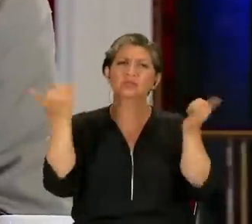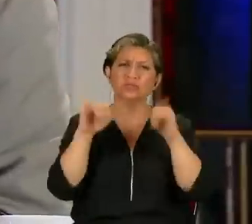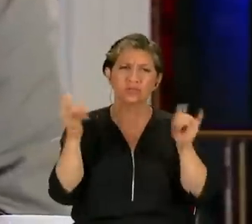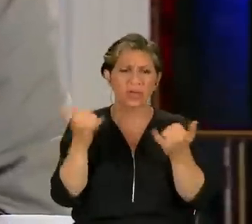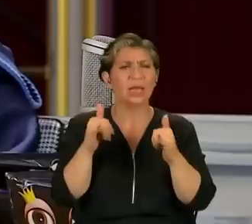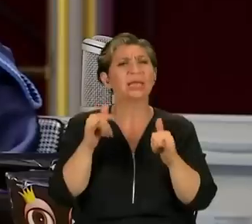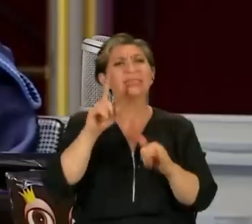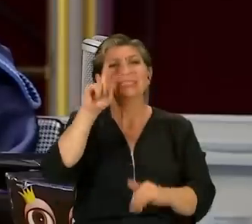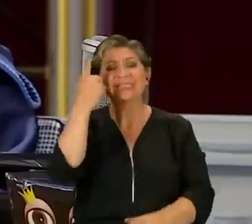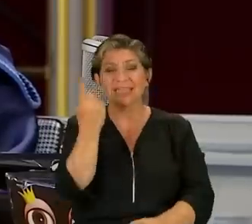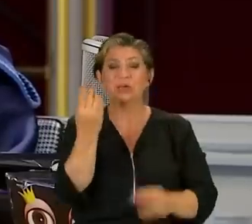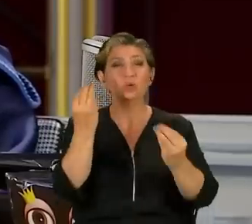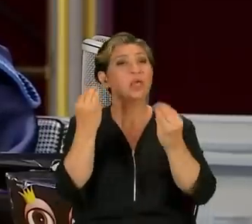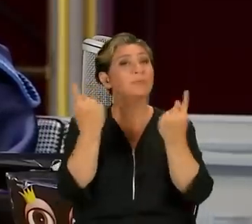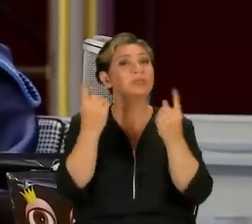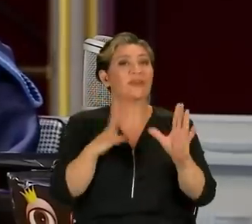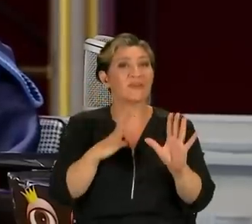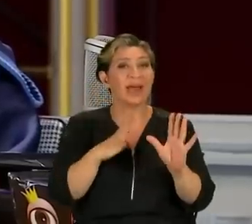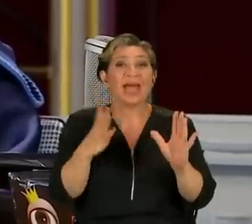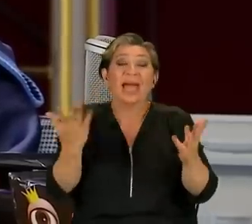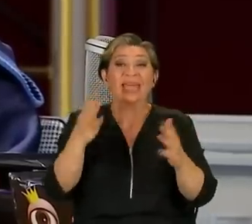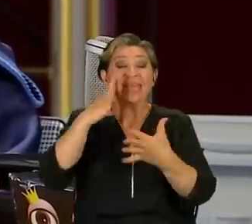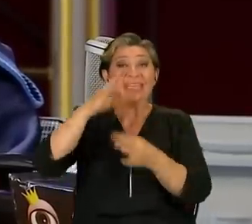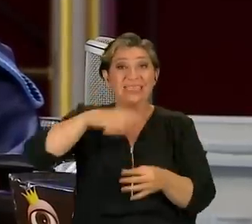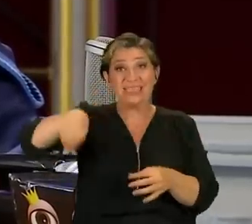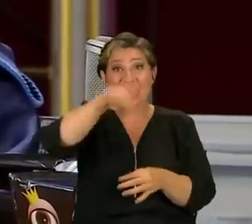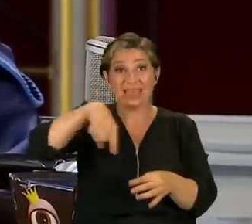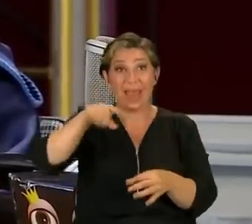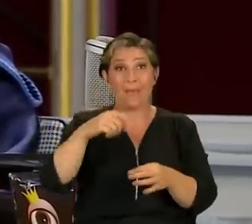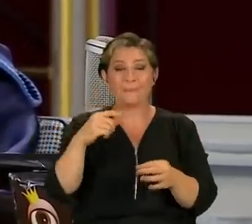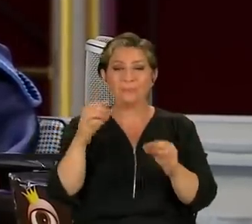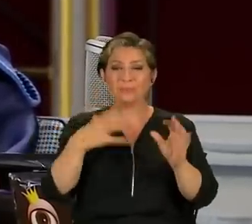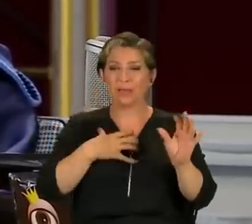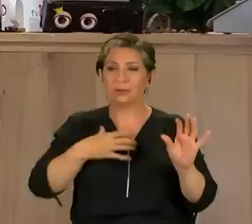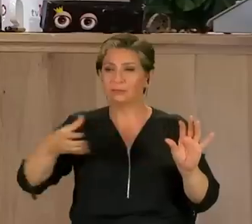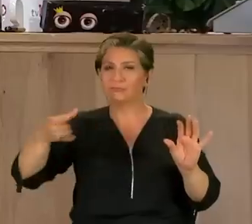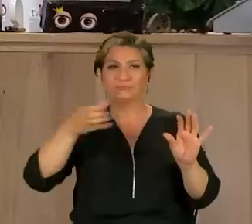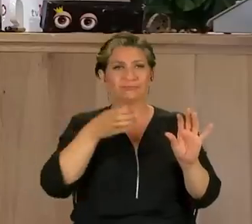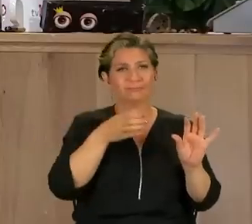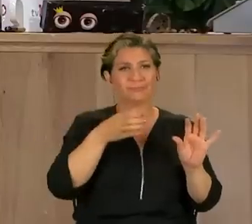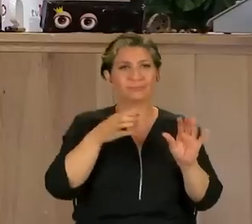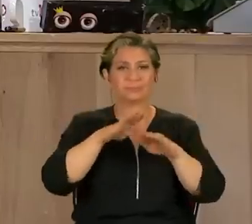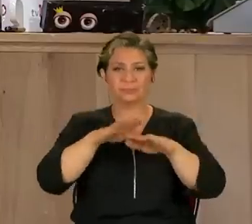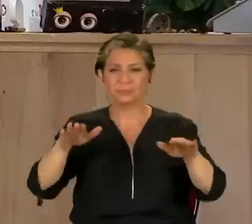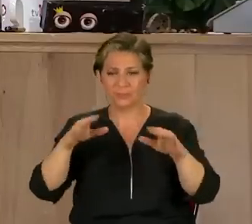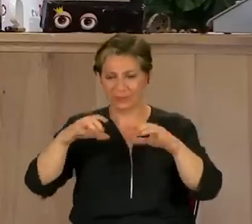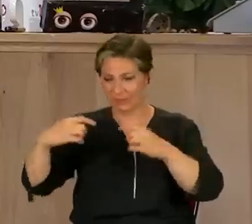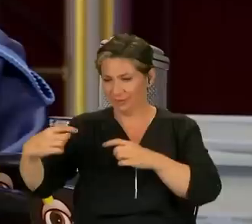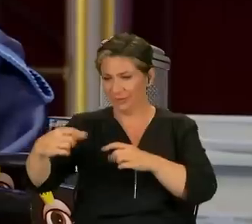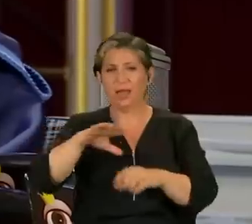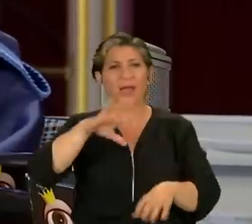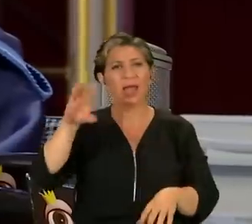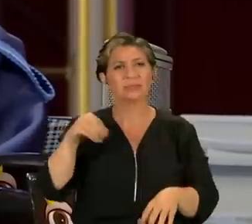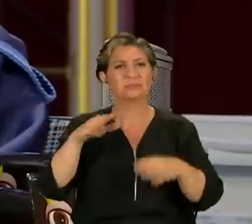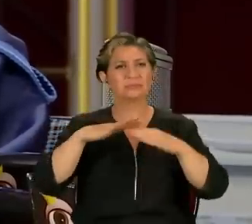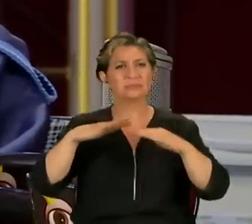Eğlence. Güzel. Sadece güzel tarafı hani insanlar bistroydu. Yani masaların kenarında